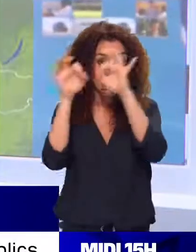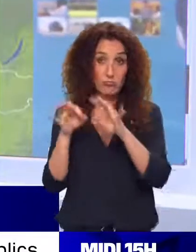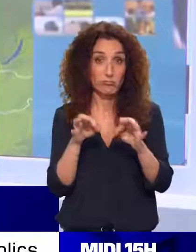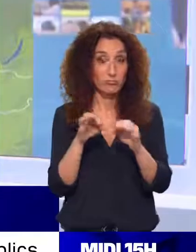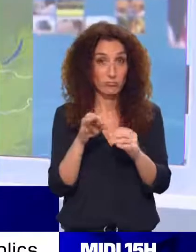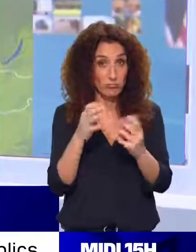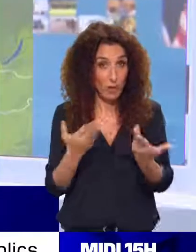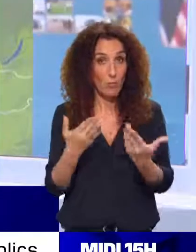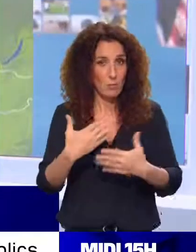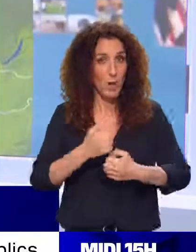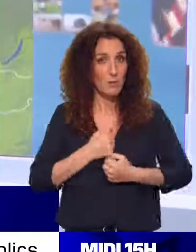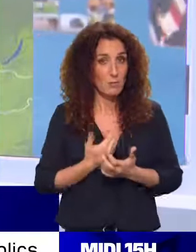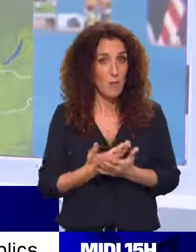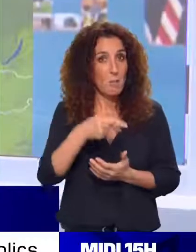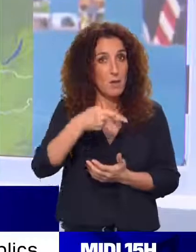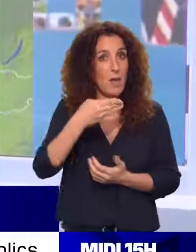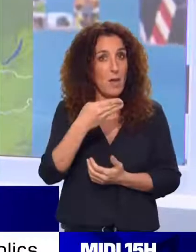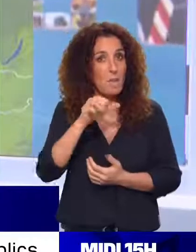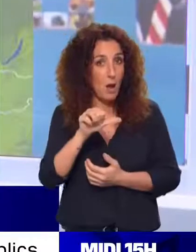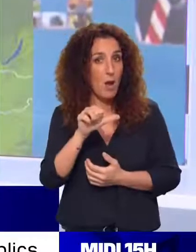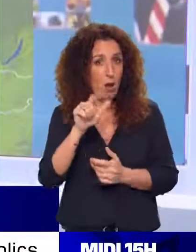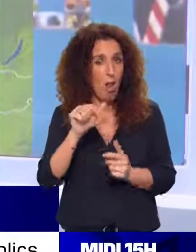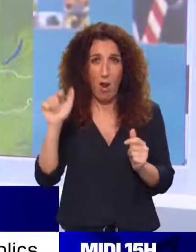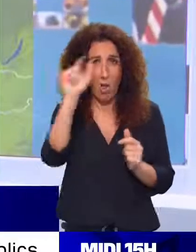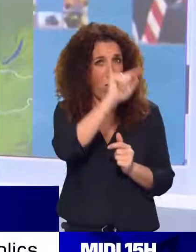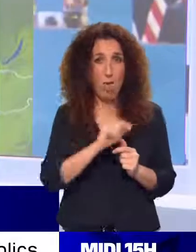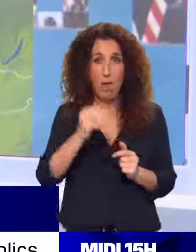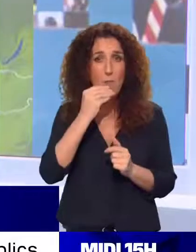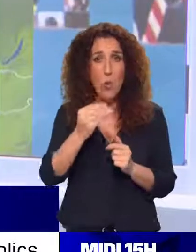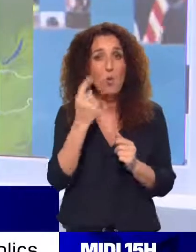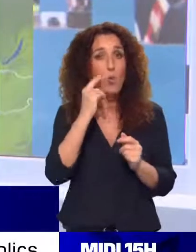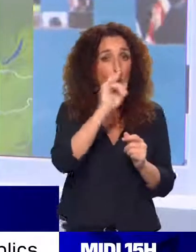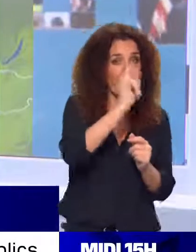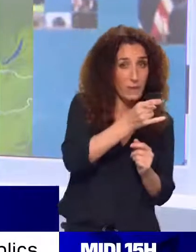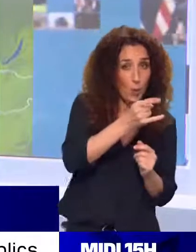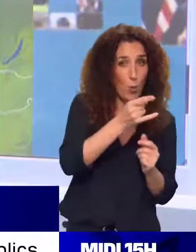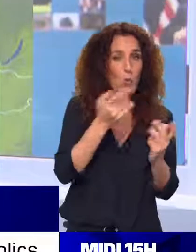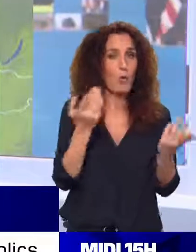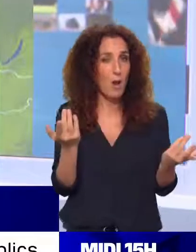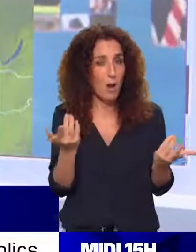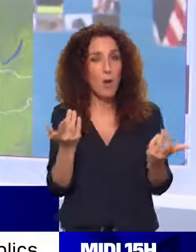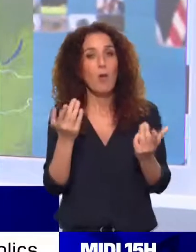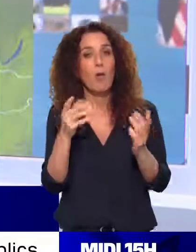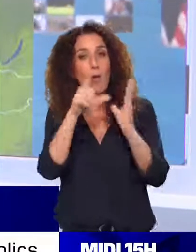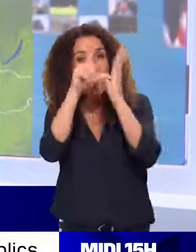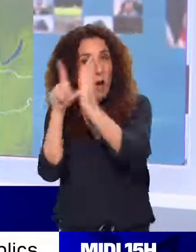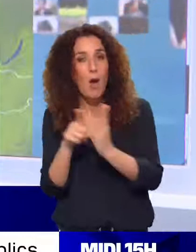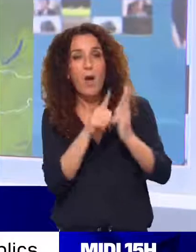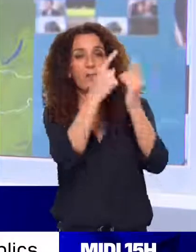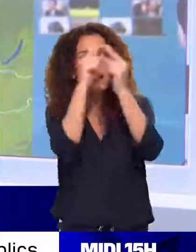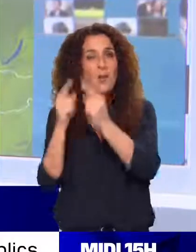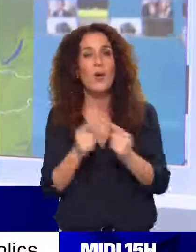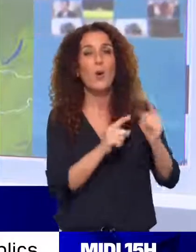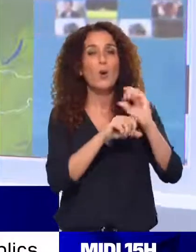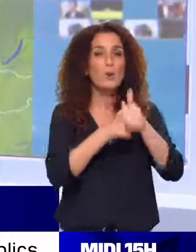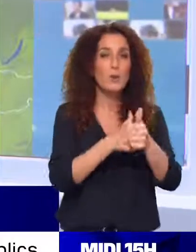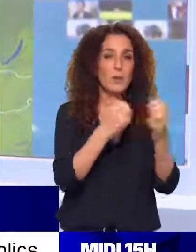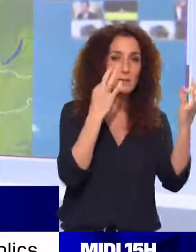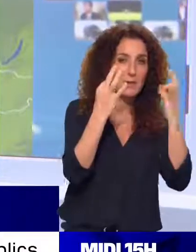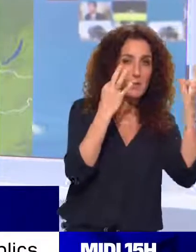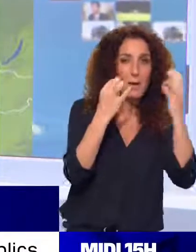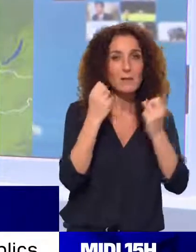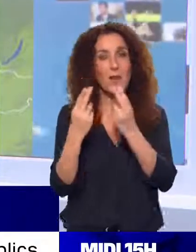pma la procréation médicalement assistée aux couples hétérosexuels dix tables en revanche les législation diffère en ce qui concerne donc les deux catégories